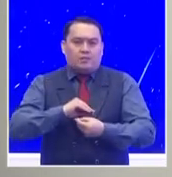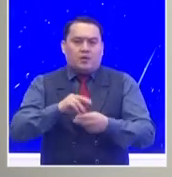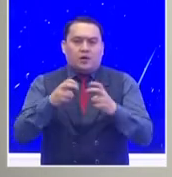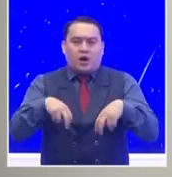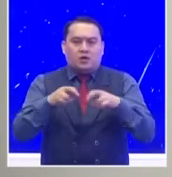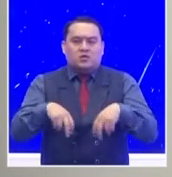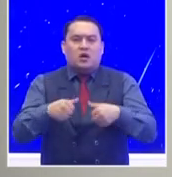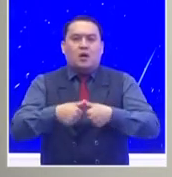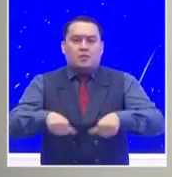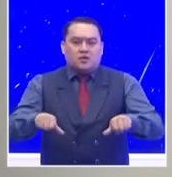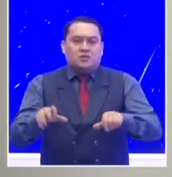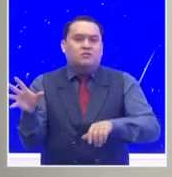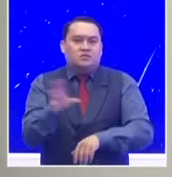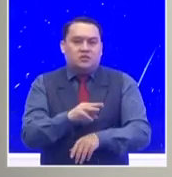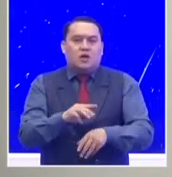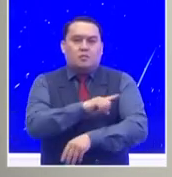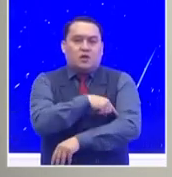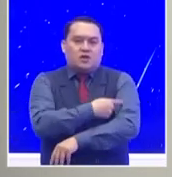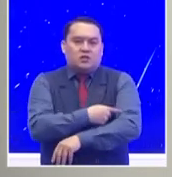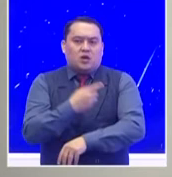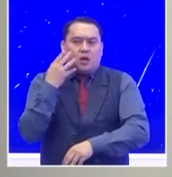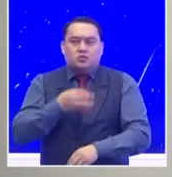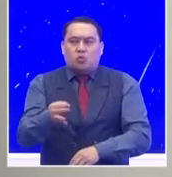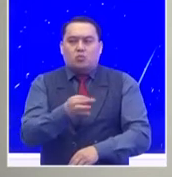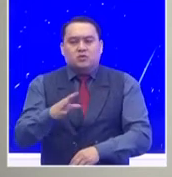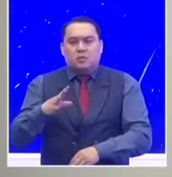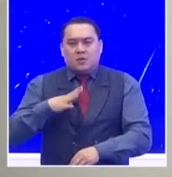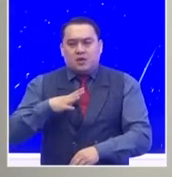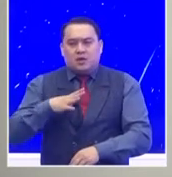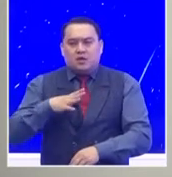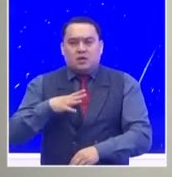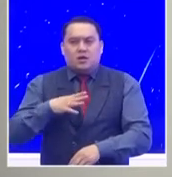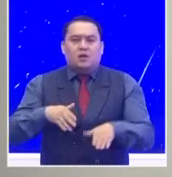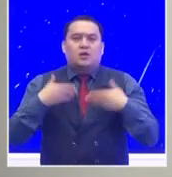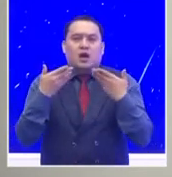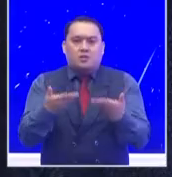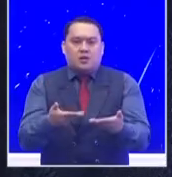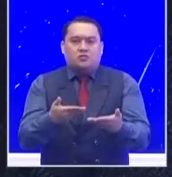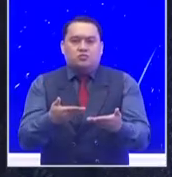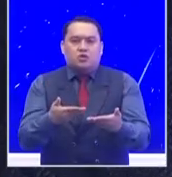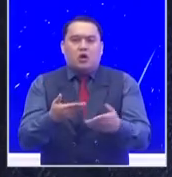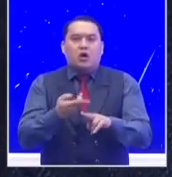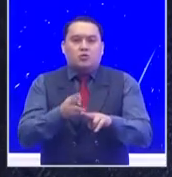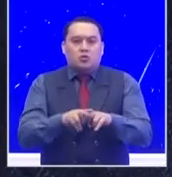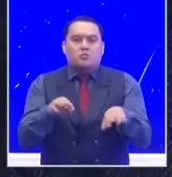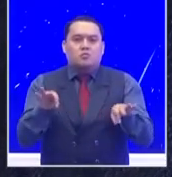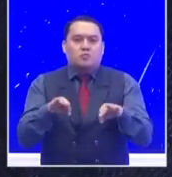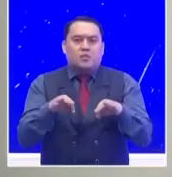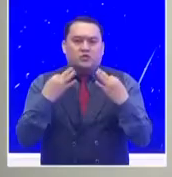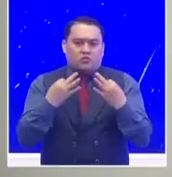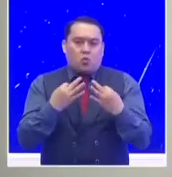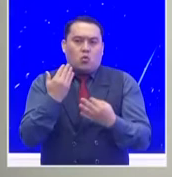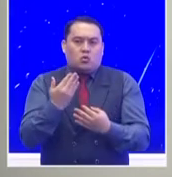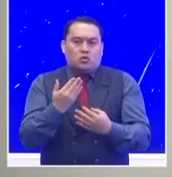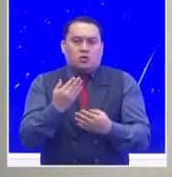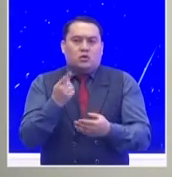расследования комиссии всем медицинским учреждениям Алматинской области были даны рекомендации, которые позволят в будущем